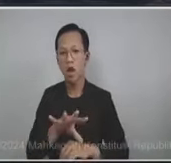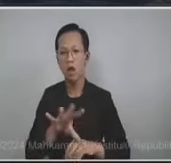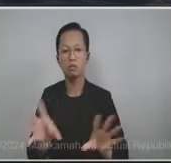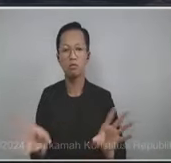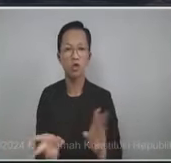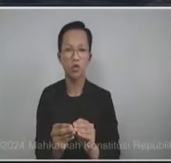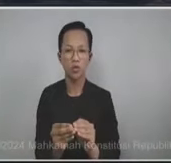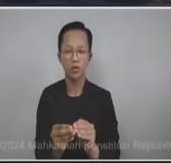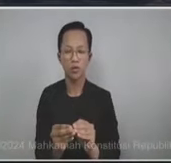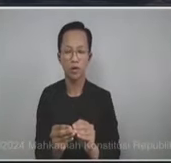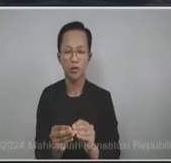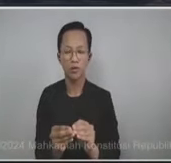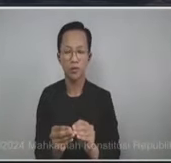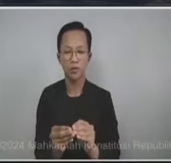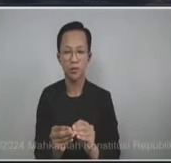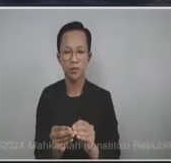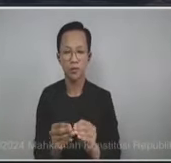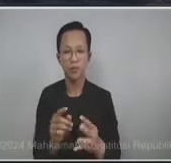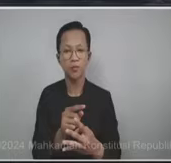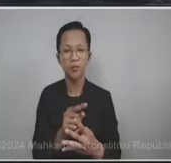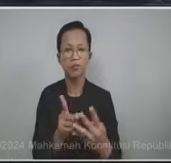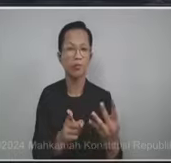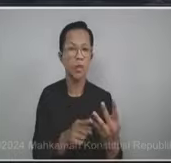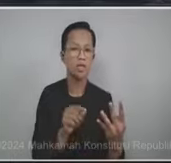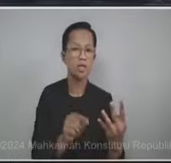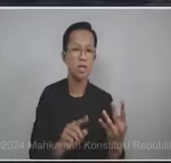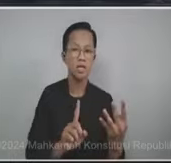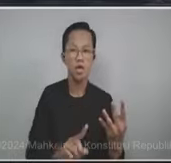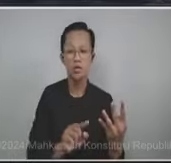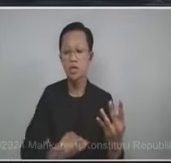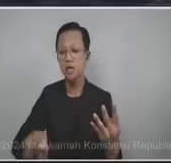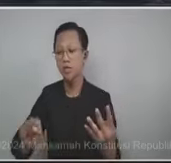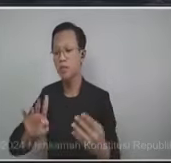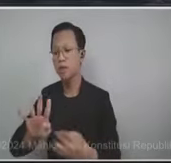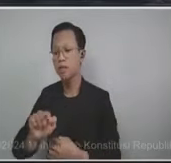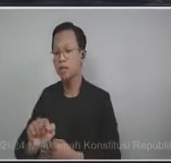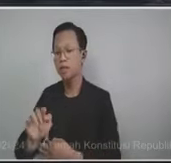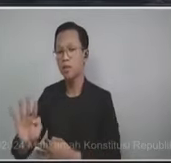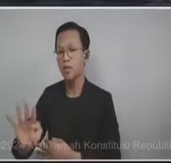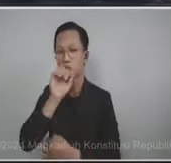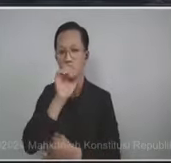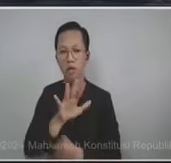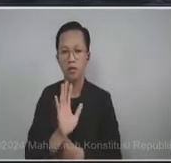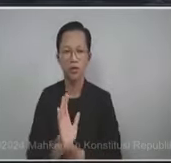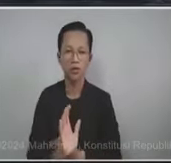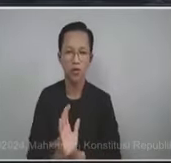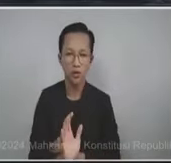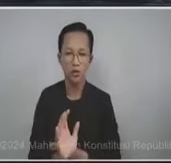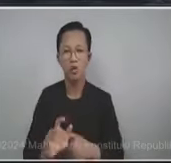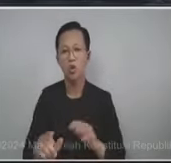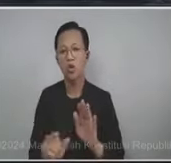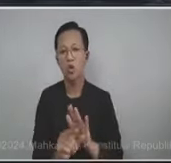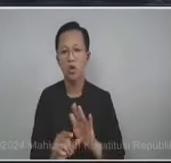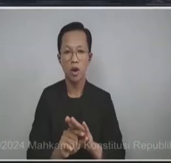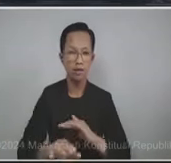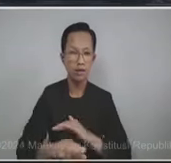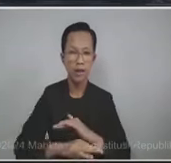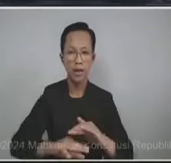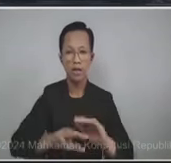berkesimpulan 4.1 sampai dengan 4.4 dianggap diucapkan berdasarkan undang-undang dasar negara rep Indonesia